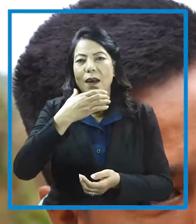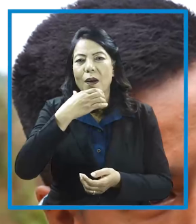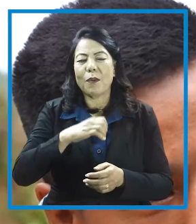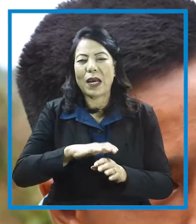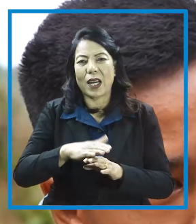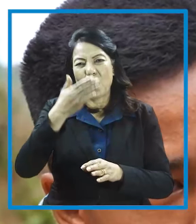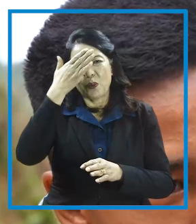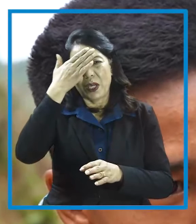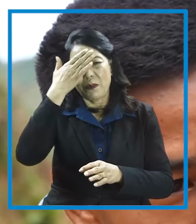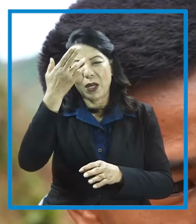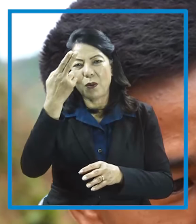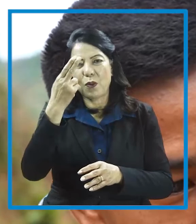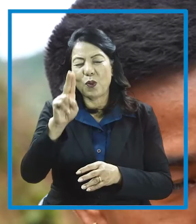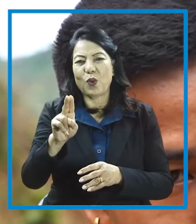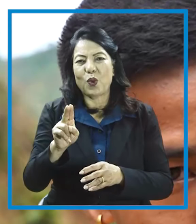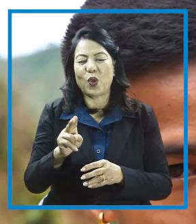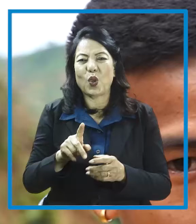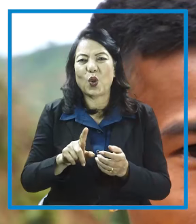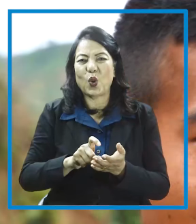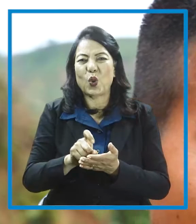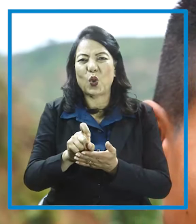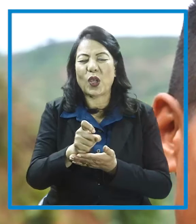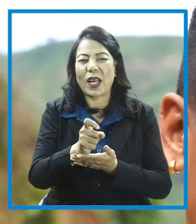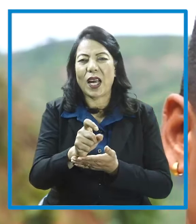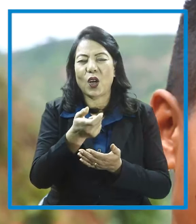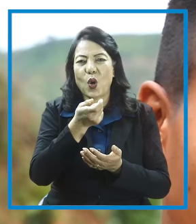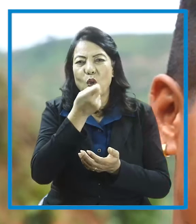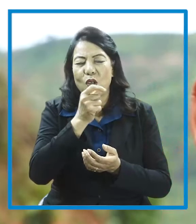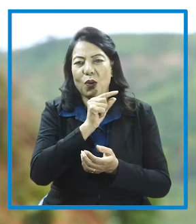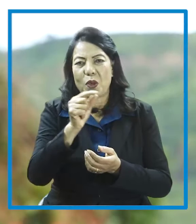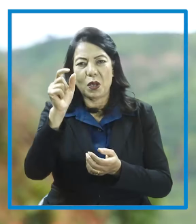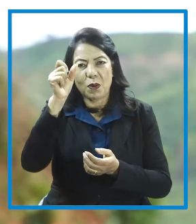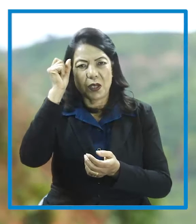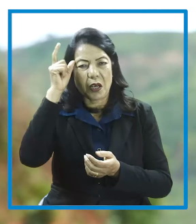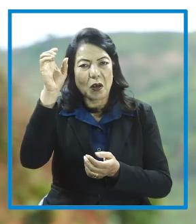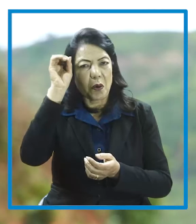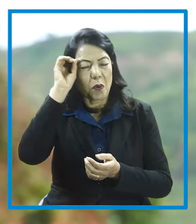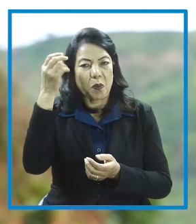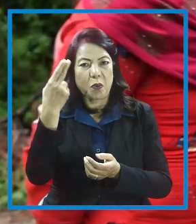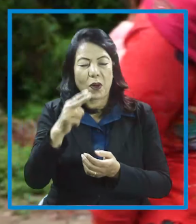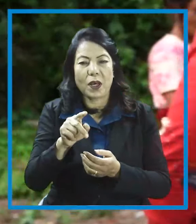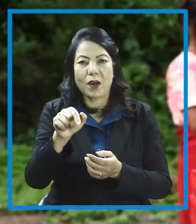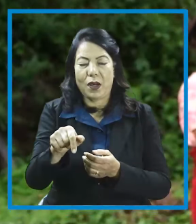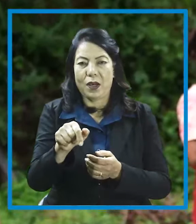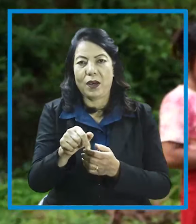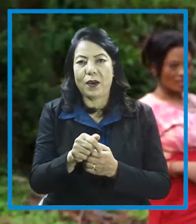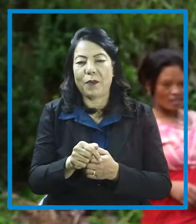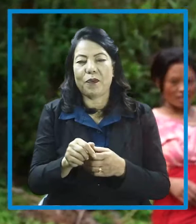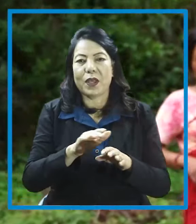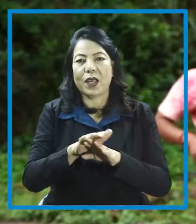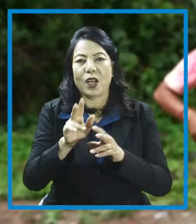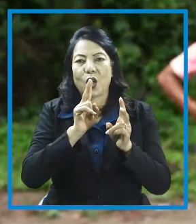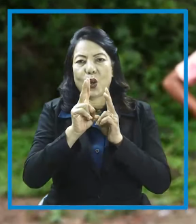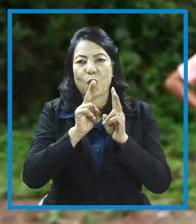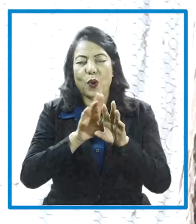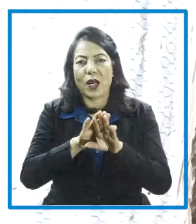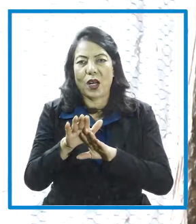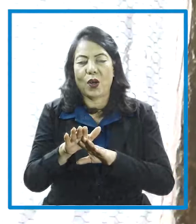पहिला तपाईँको बाख्राहरू रोगी हुन्थ्यो होइन, नामले जुगाहरू औषधिहरूको विषयमा जानकारी थिएन हामीलाई होइन।